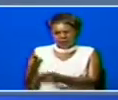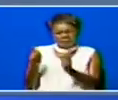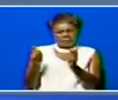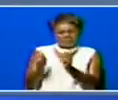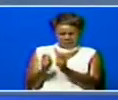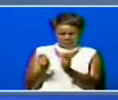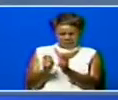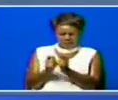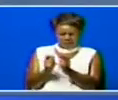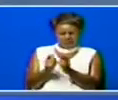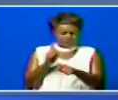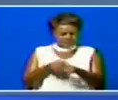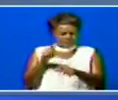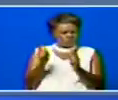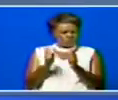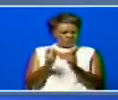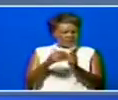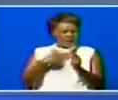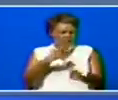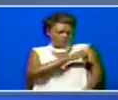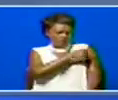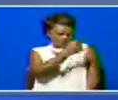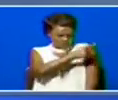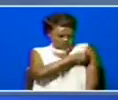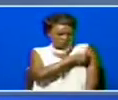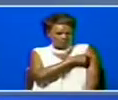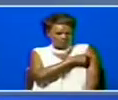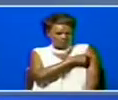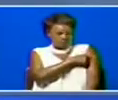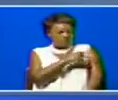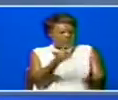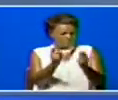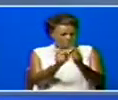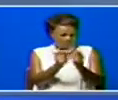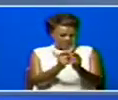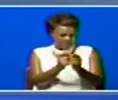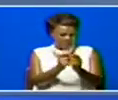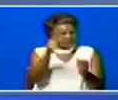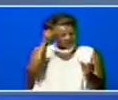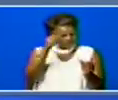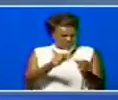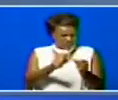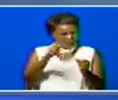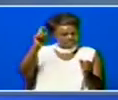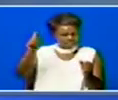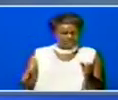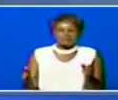pain. Then wakati unapitia pale uko hospitalini, unapitia mateso mingi ya uchungu, lazima ile